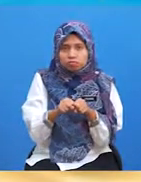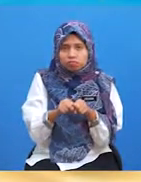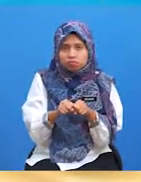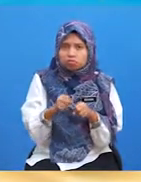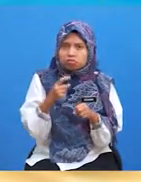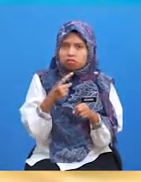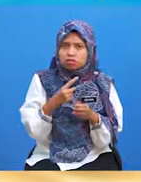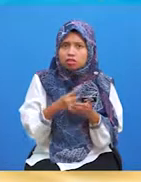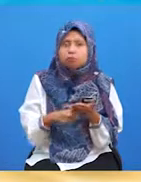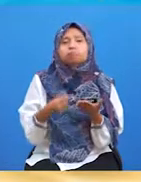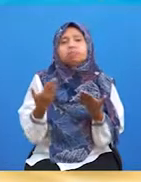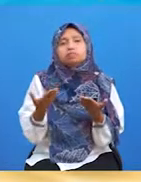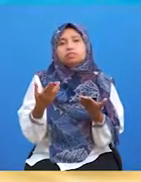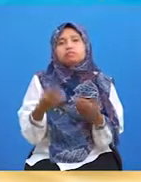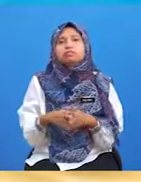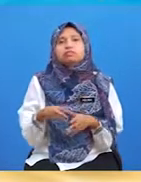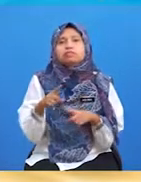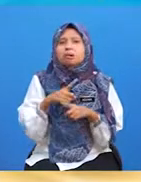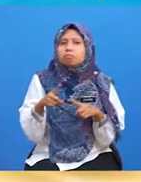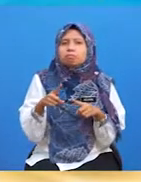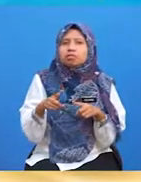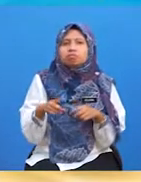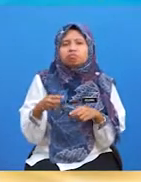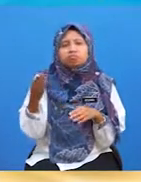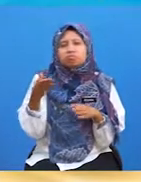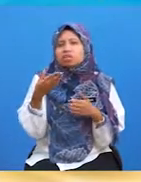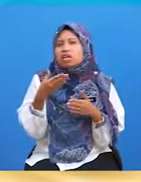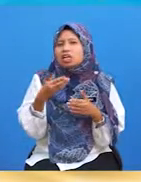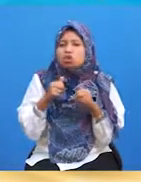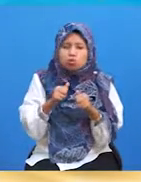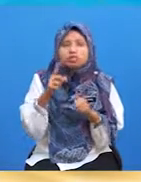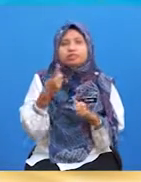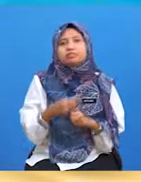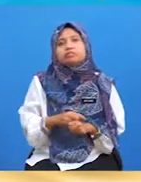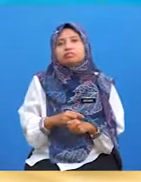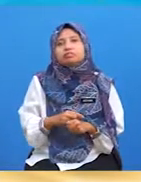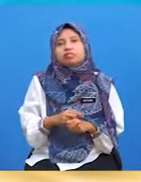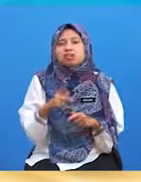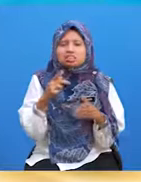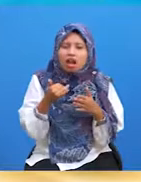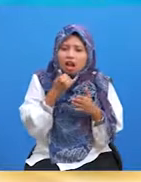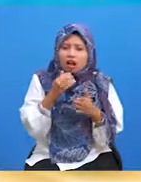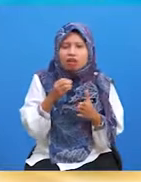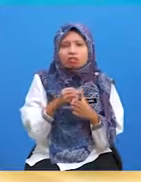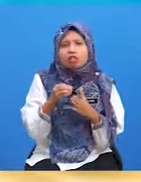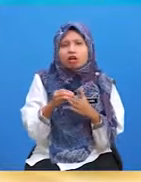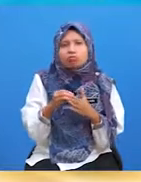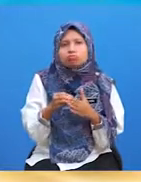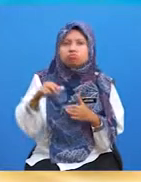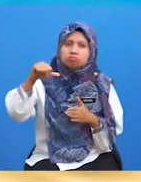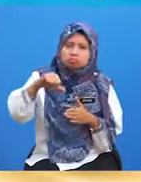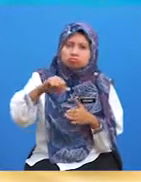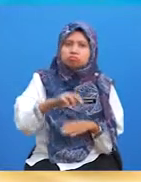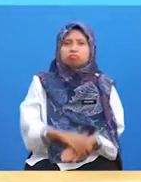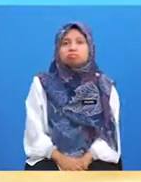sahaja arahan orang lain tanpa membantah, tidak mengira arahan itu baik atau